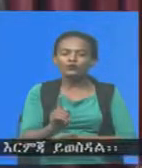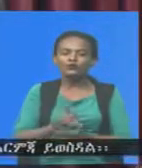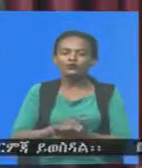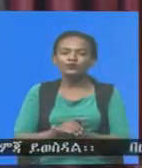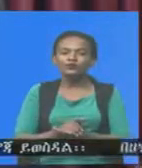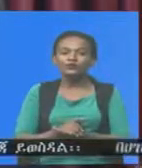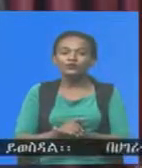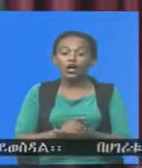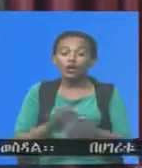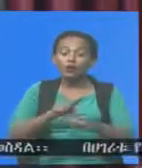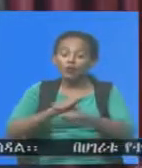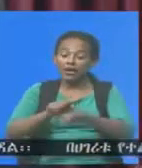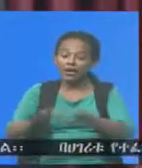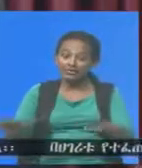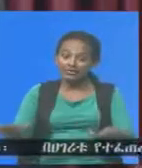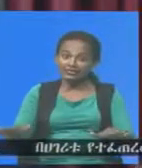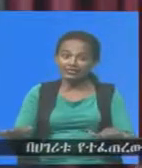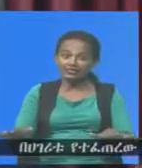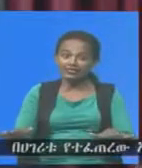መሬት